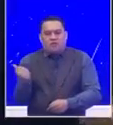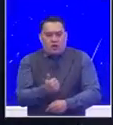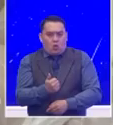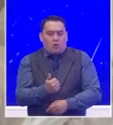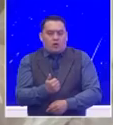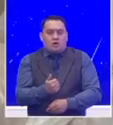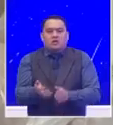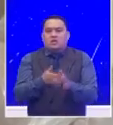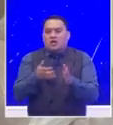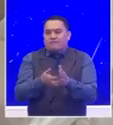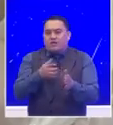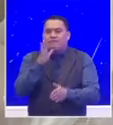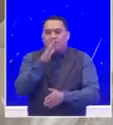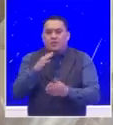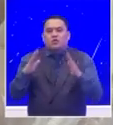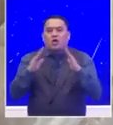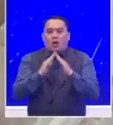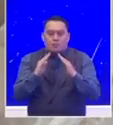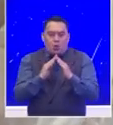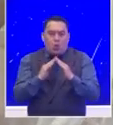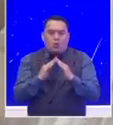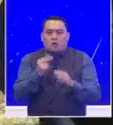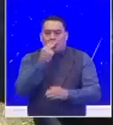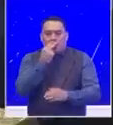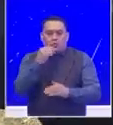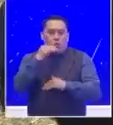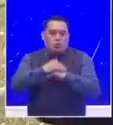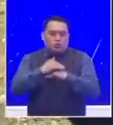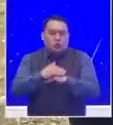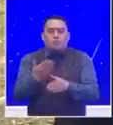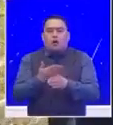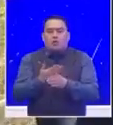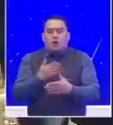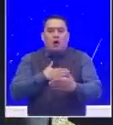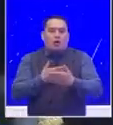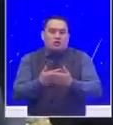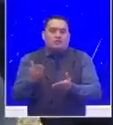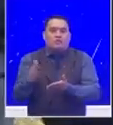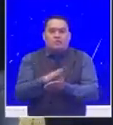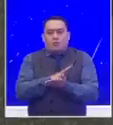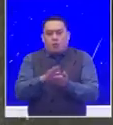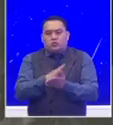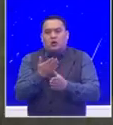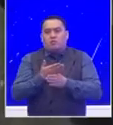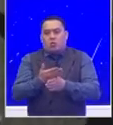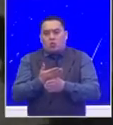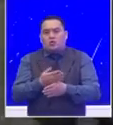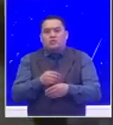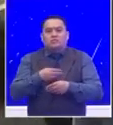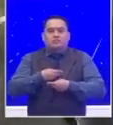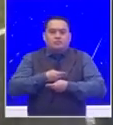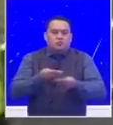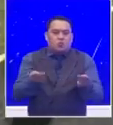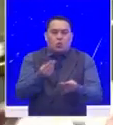Соответственно, не хватает времени ездить домой даже на обед и ужин. В этом им помогают волонтеры региона. Уже больше недели они развозят